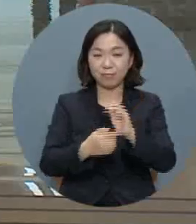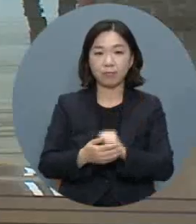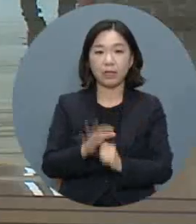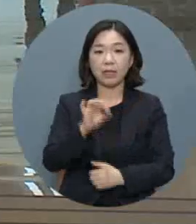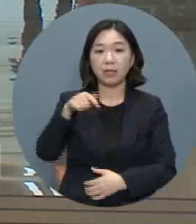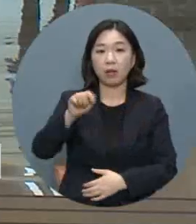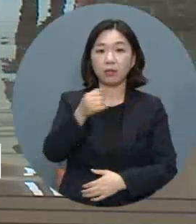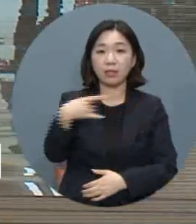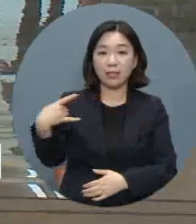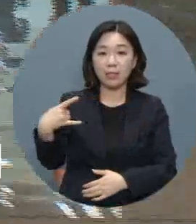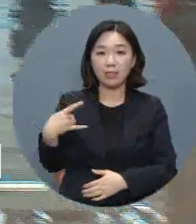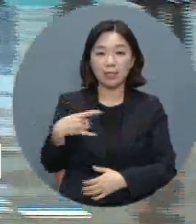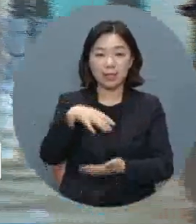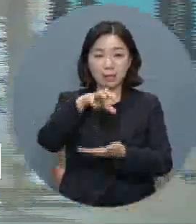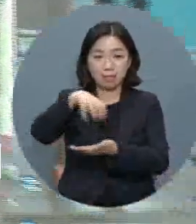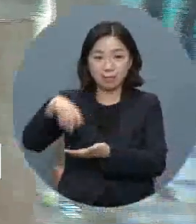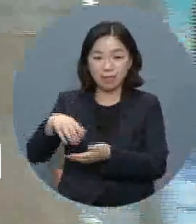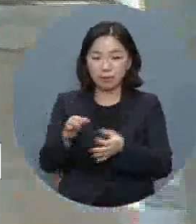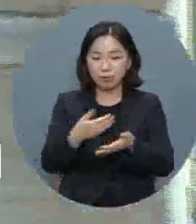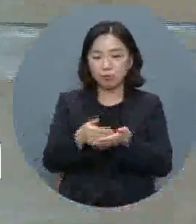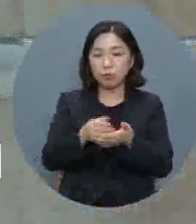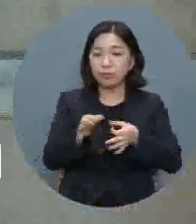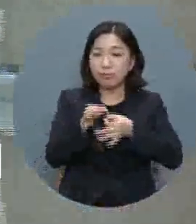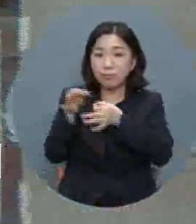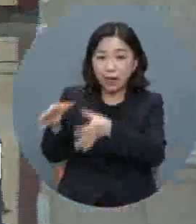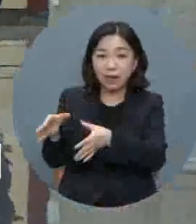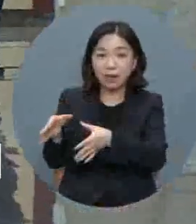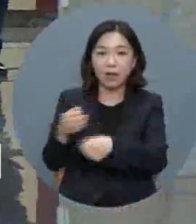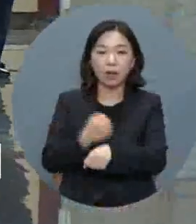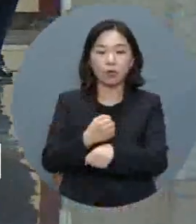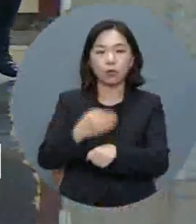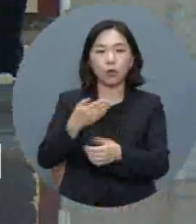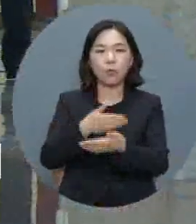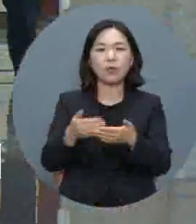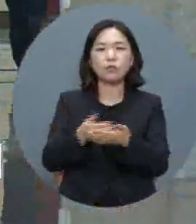이건희 컬렉션 기증에 이어 이건희 미술관도 대구에